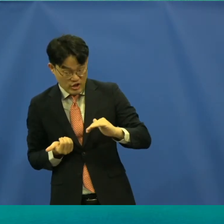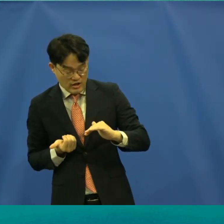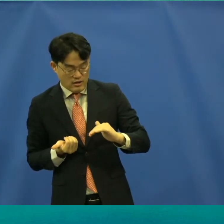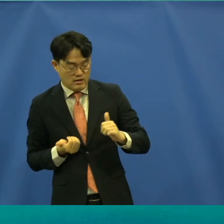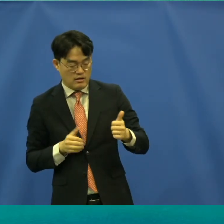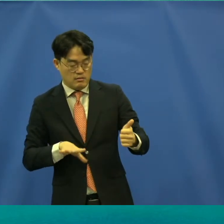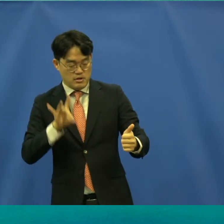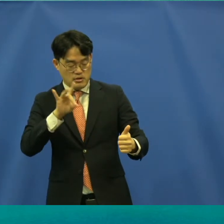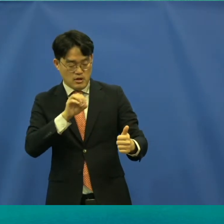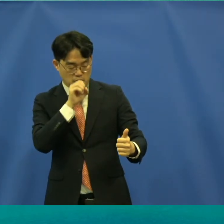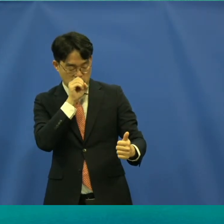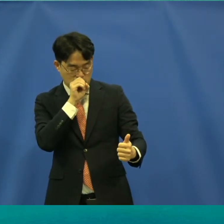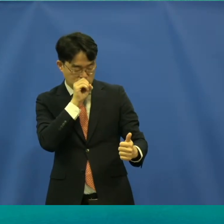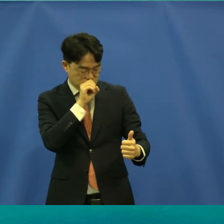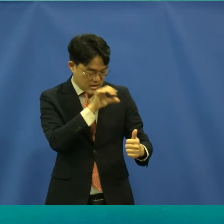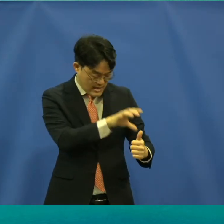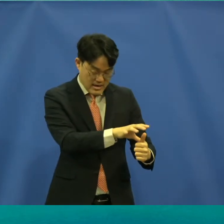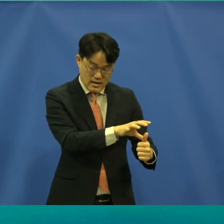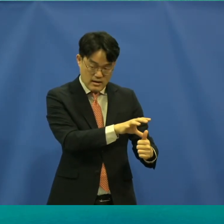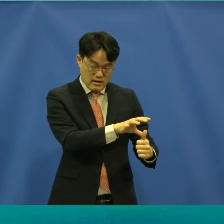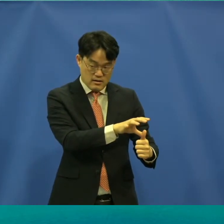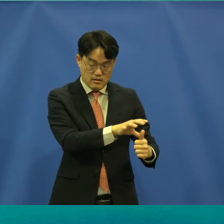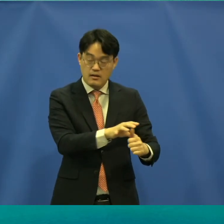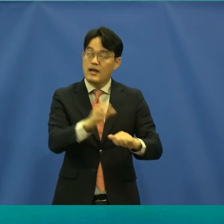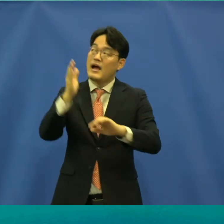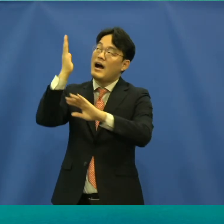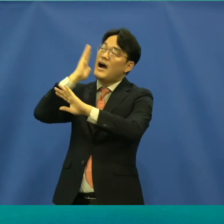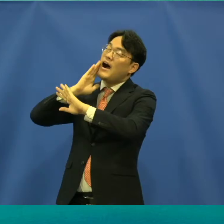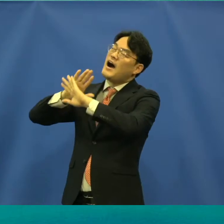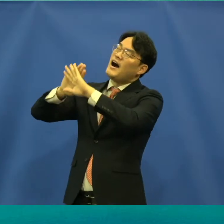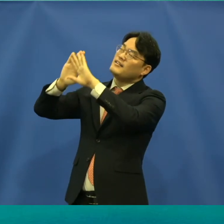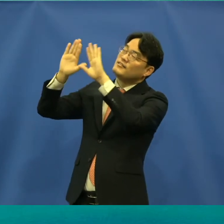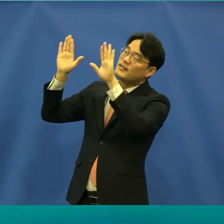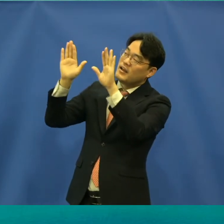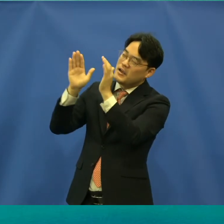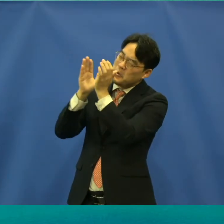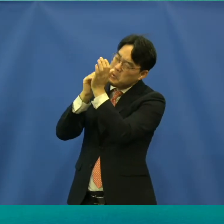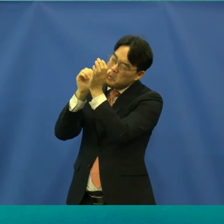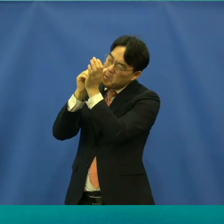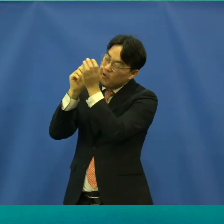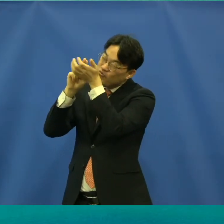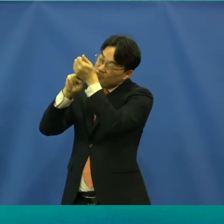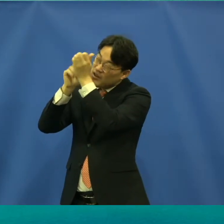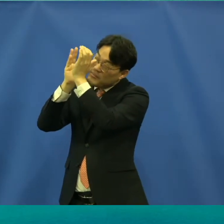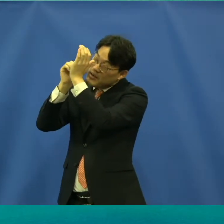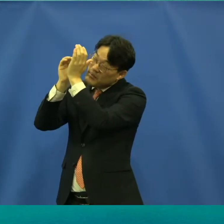하늘의 비밀을 말씀을 통하여 땅에 드러내시는 거죠.